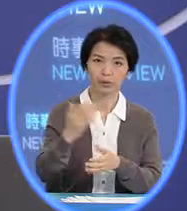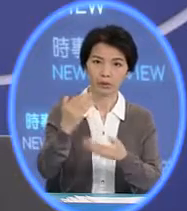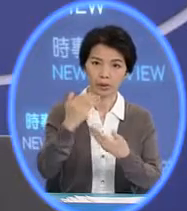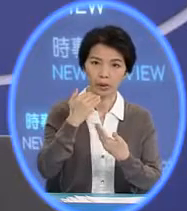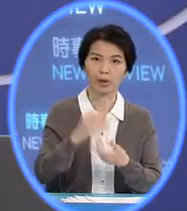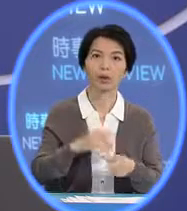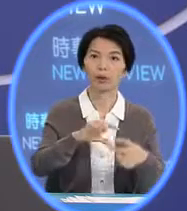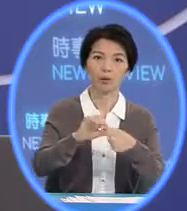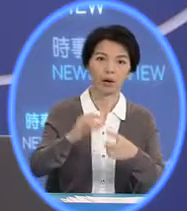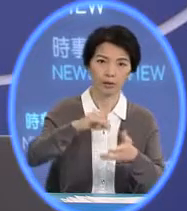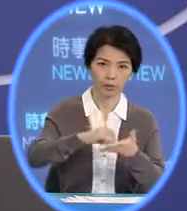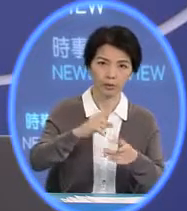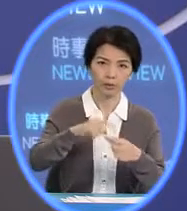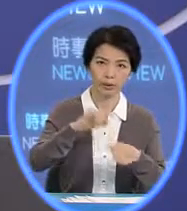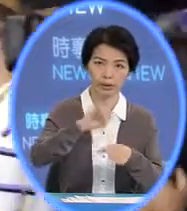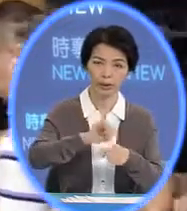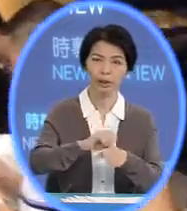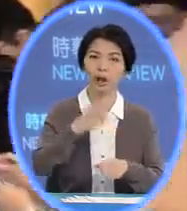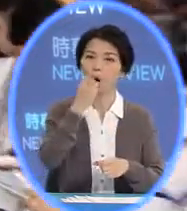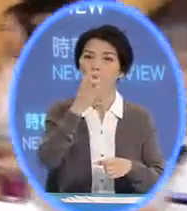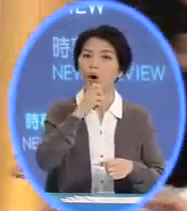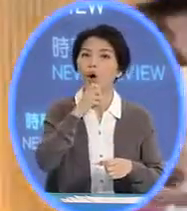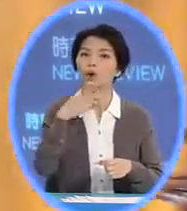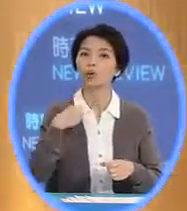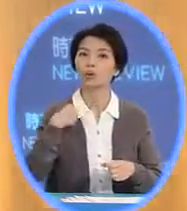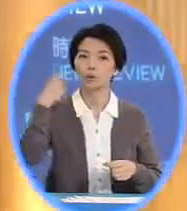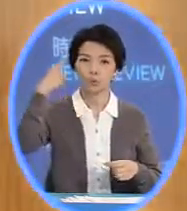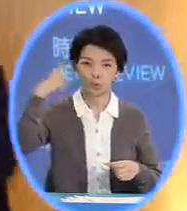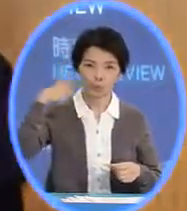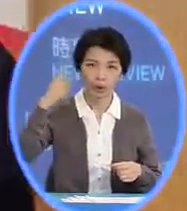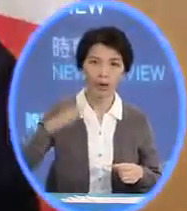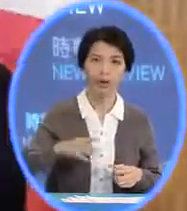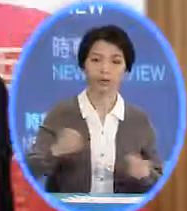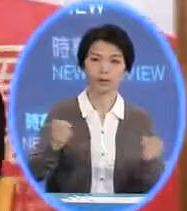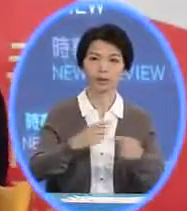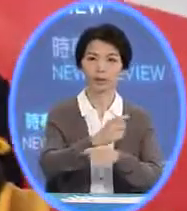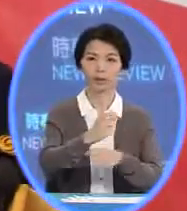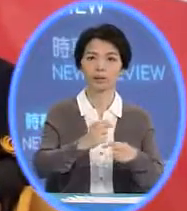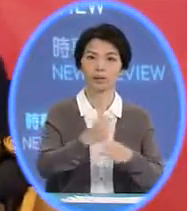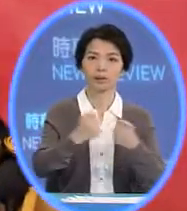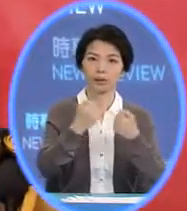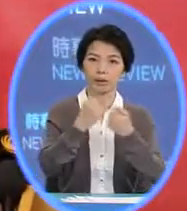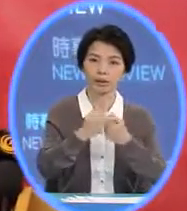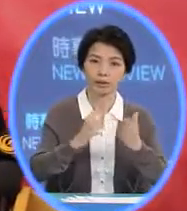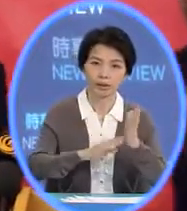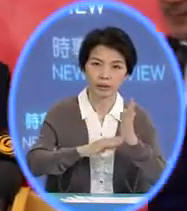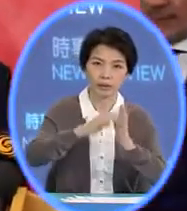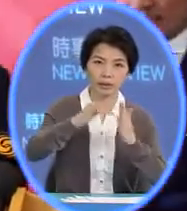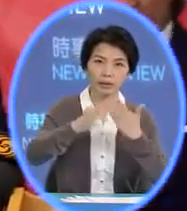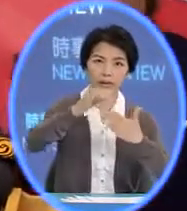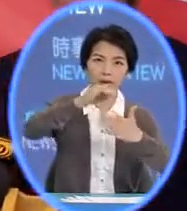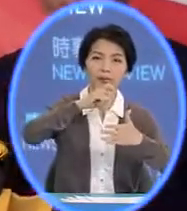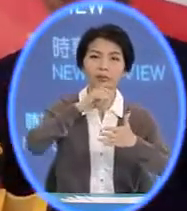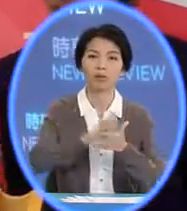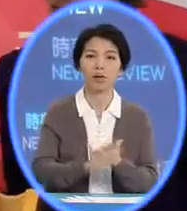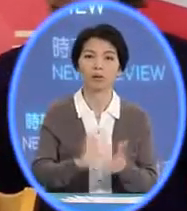征关税。在香港，對於中美貿易戰升級，商務及經濟發展局局長邱騰華同幾個商會